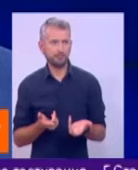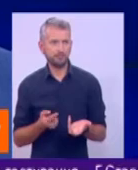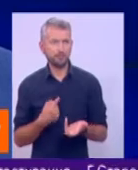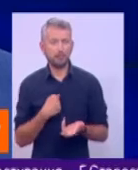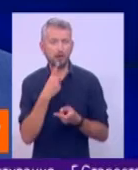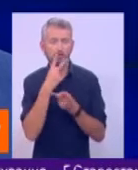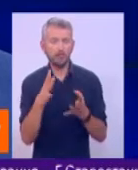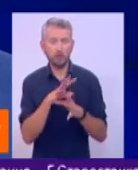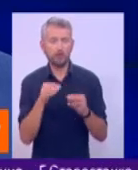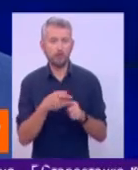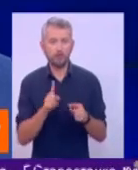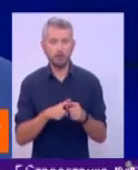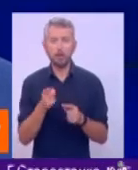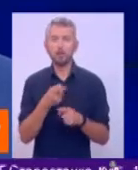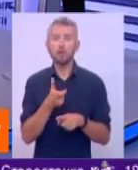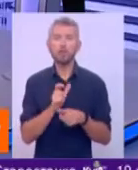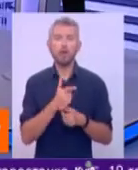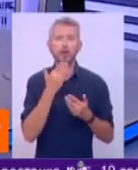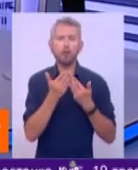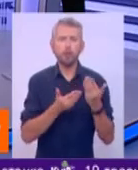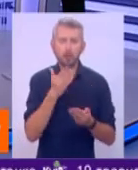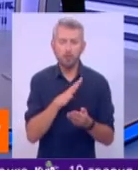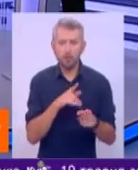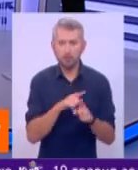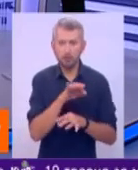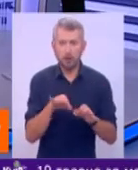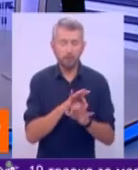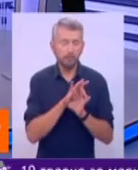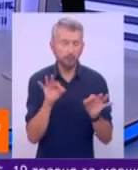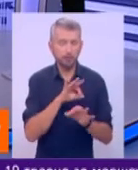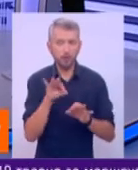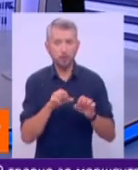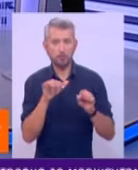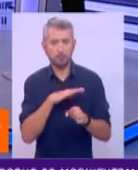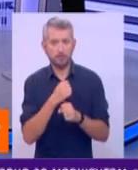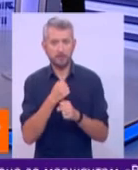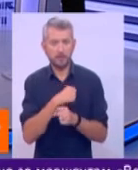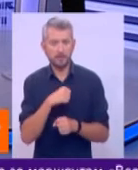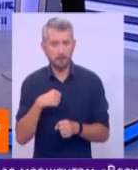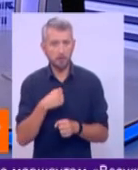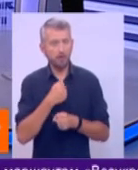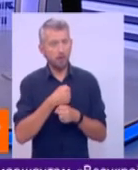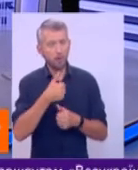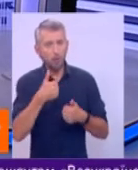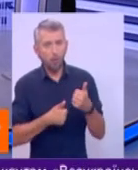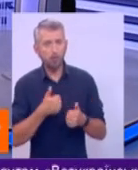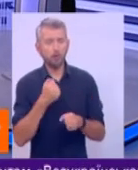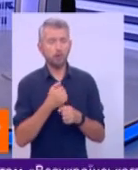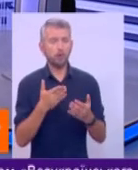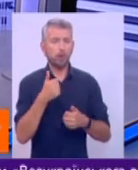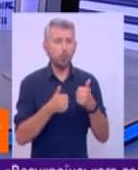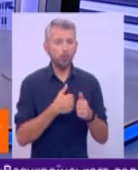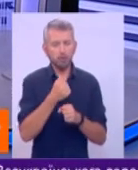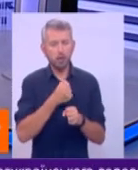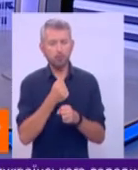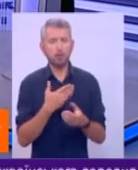я не вижу вообще в этом... Тем более обращения были, да, с проектами такими, великолепными проектами, которые можно, да, сделать сами. Сделать конкурс, сделать какой-то конкурс,